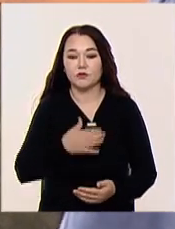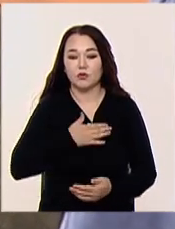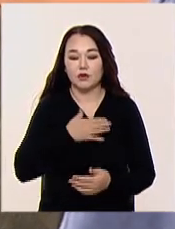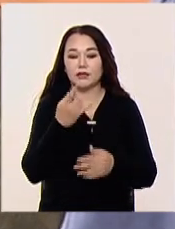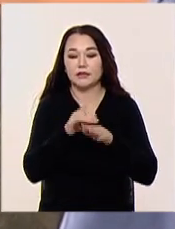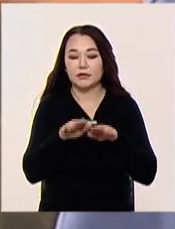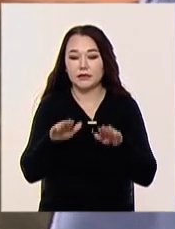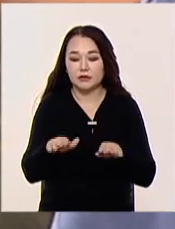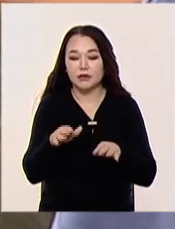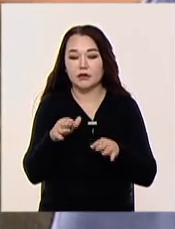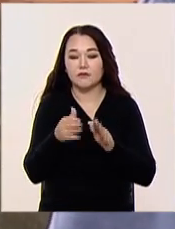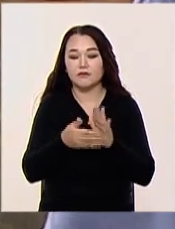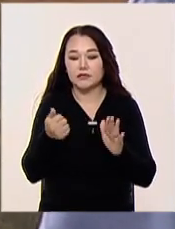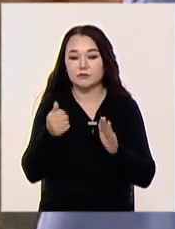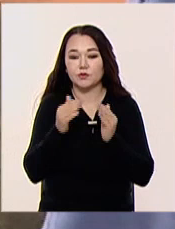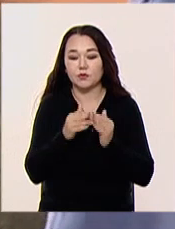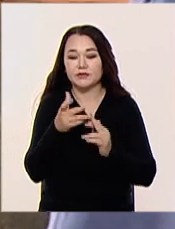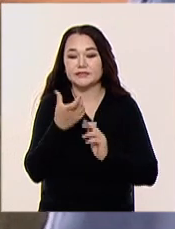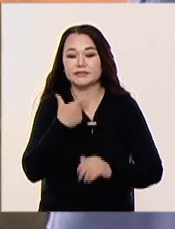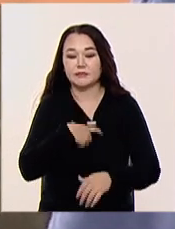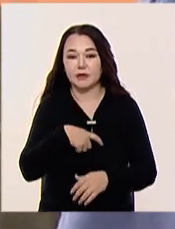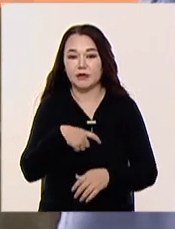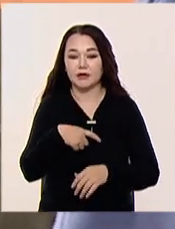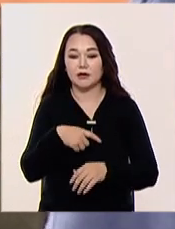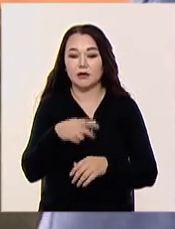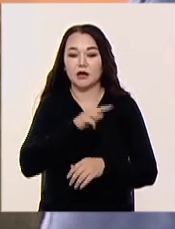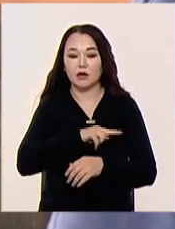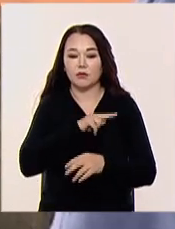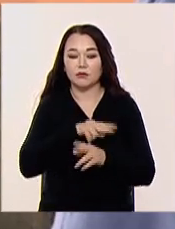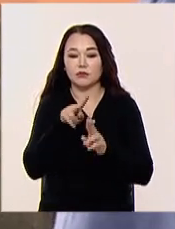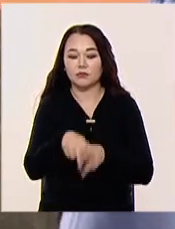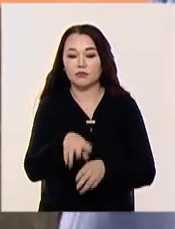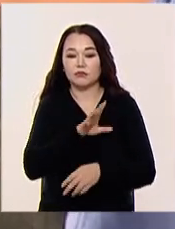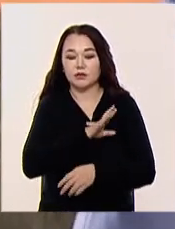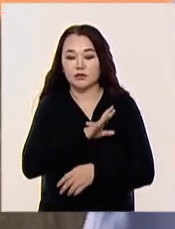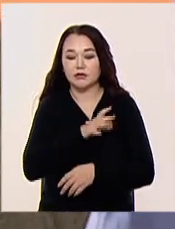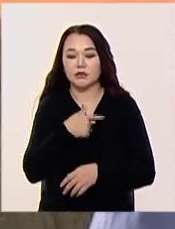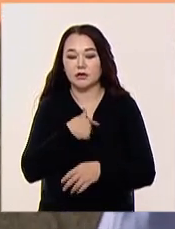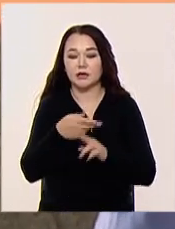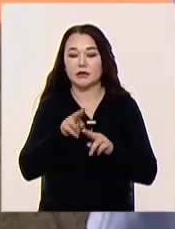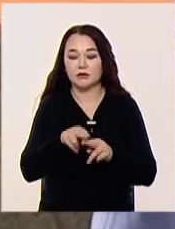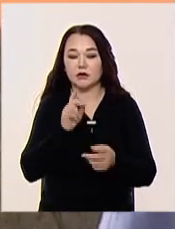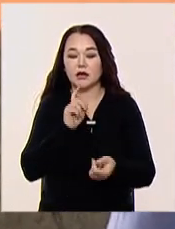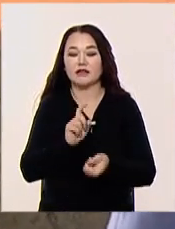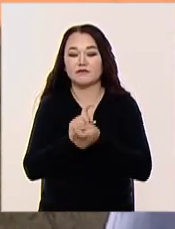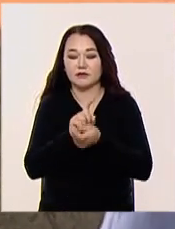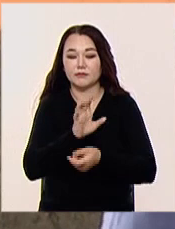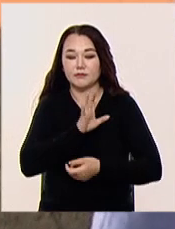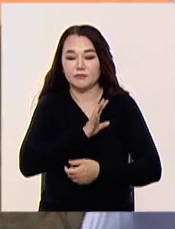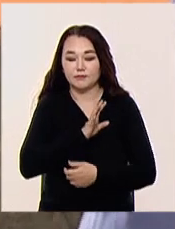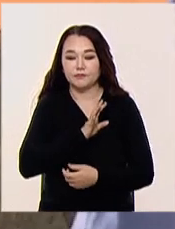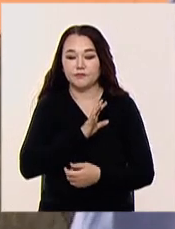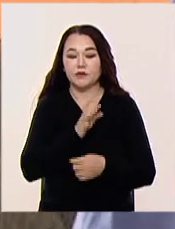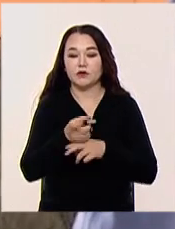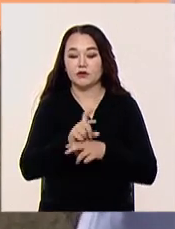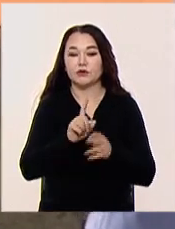балаларымды шақырып үйіне жұмысқа салып қойды. Сол кезде мен бұл кісімен конфликтқа сол кезде келген.